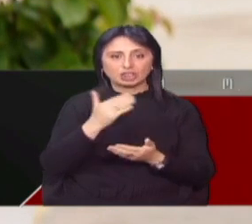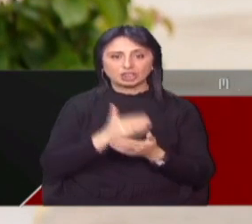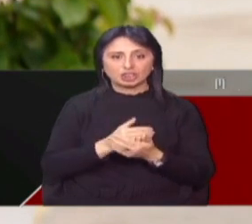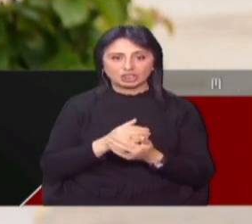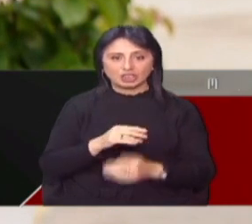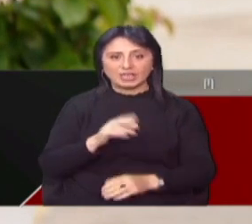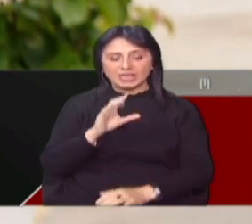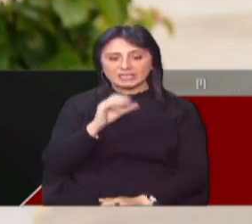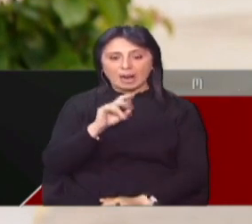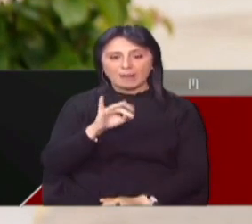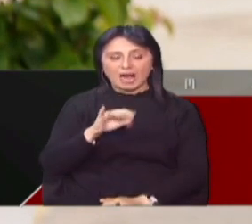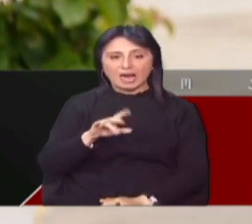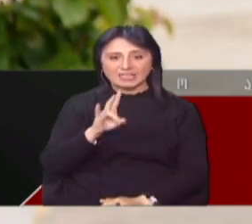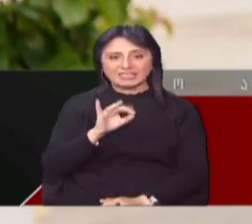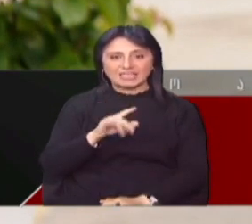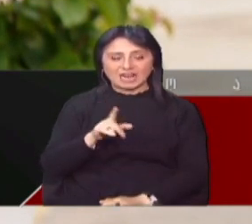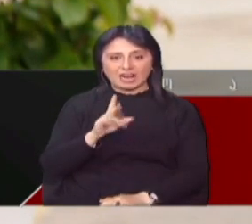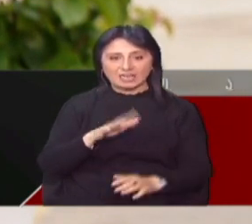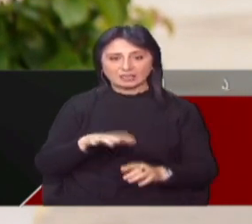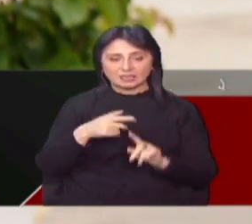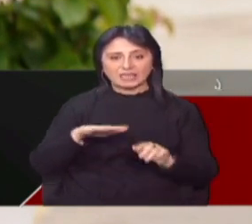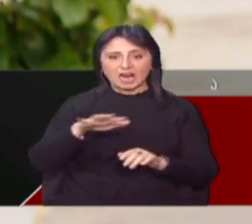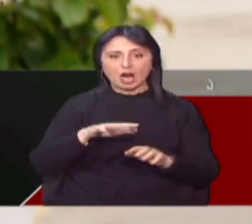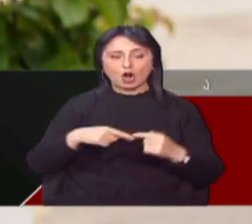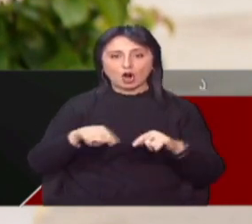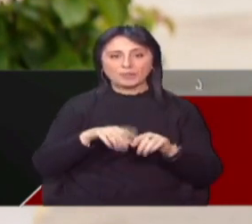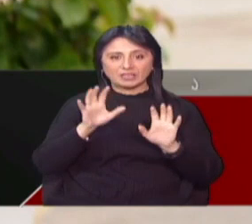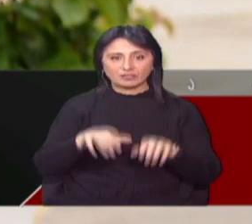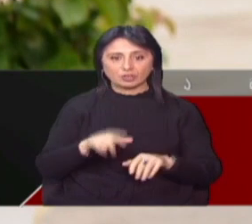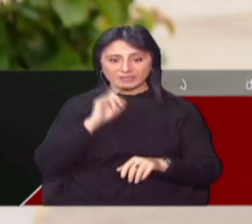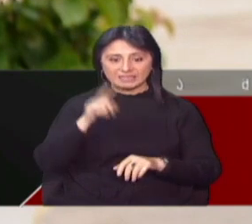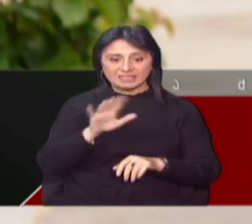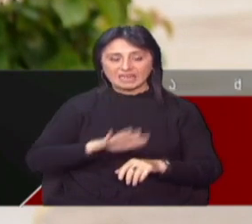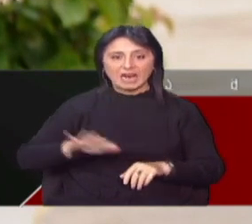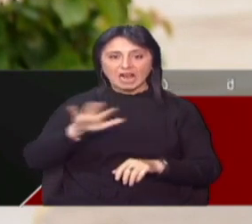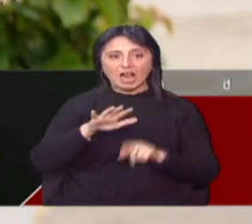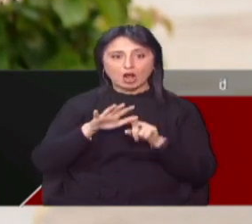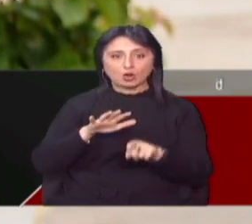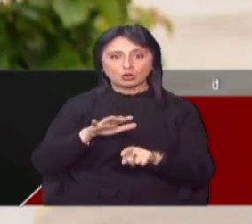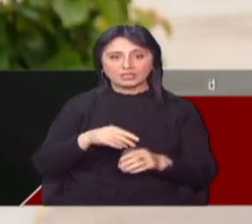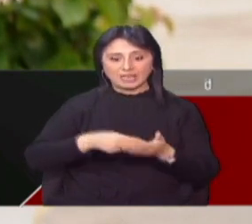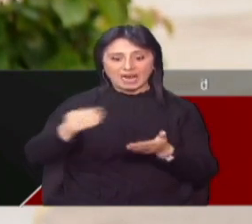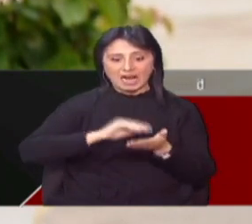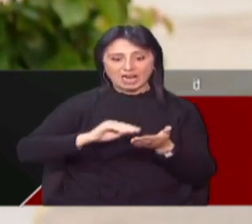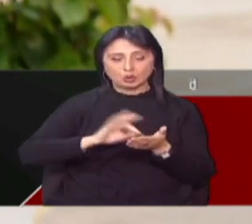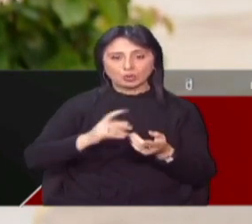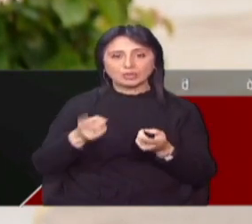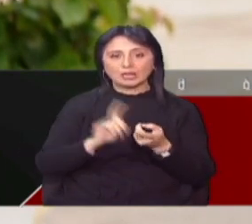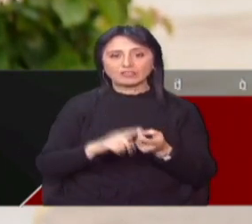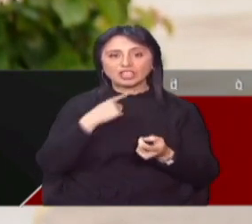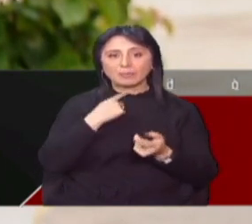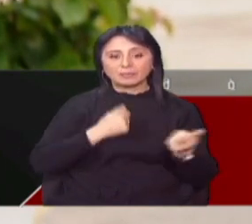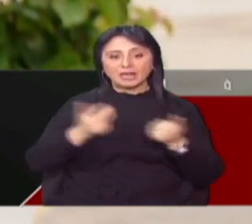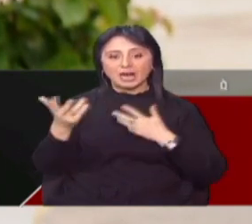ნიკა სამხარაძე, საგარეო ურთიერთობათა კომიტეტის თავმჯდომარე, ამბობს, რომ წელს გაეროში საქართველოს რეზოლუციებთან დაკავშირებით